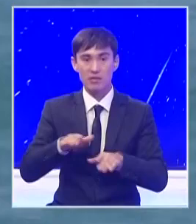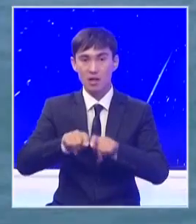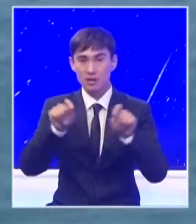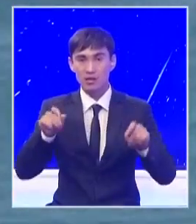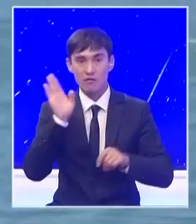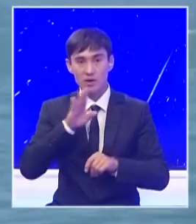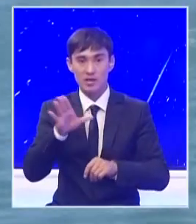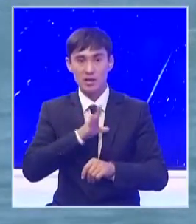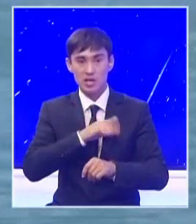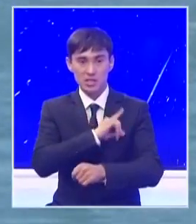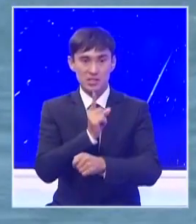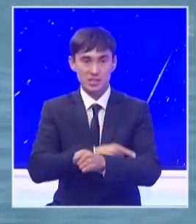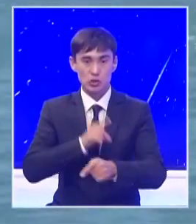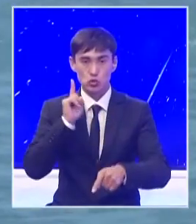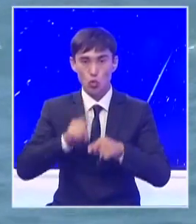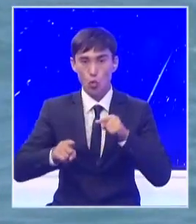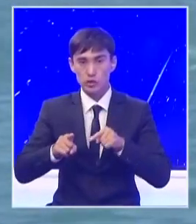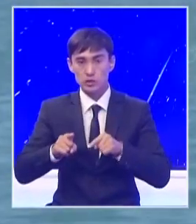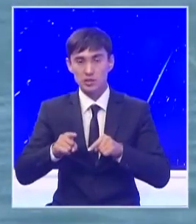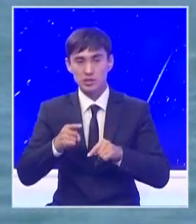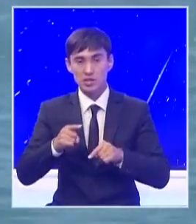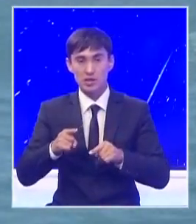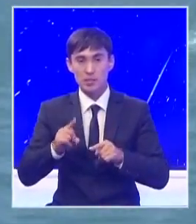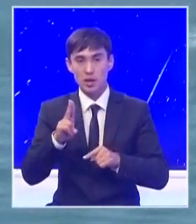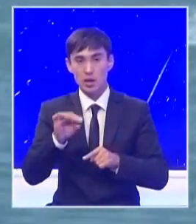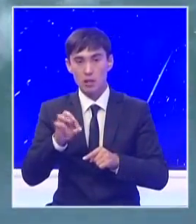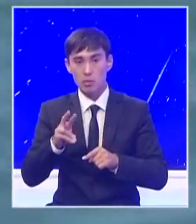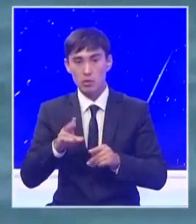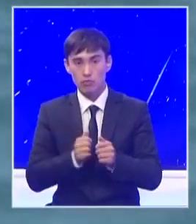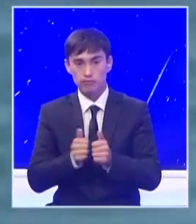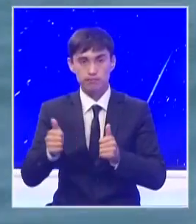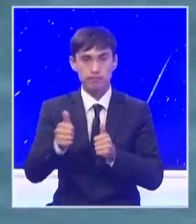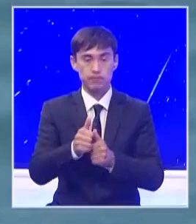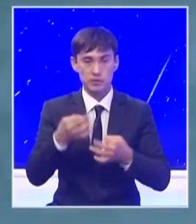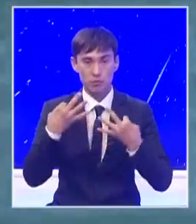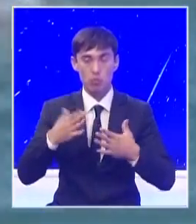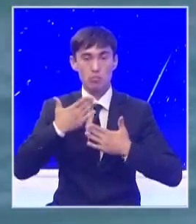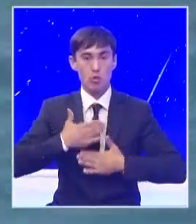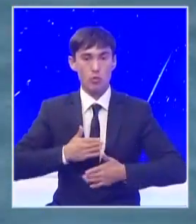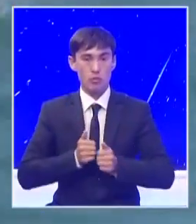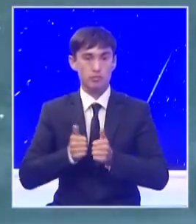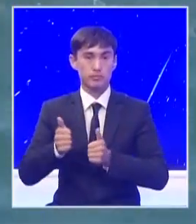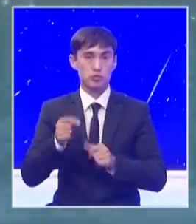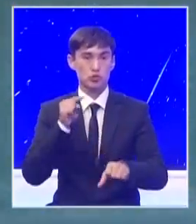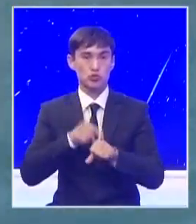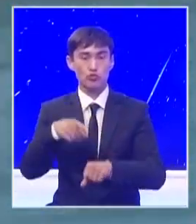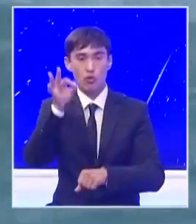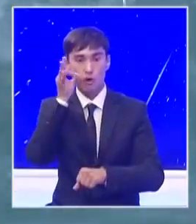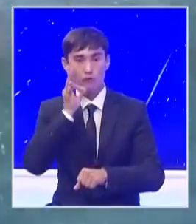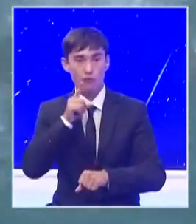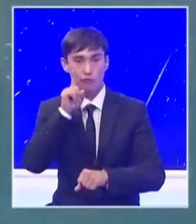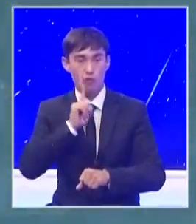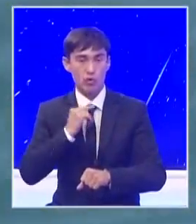на этот раз хватило и сил, и скорости. Нелегкие километры она преодолела уверенно, свободно и спокойно. Чувствуя себя комфортно